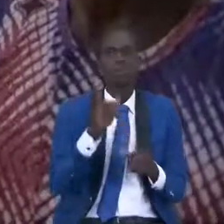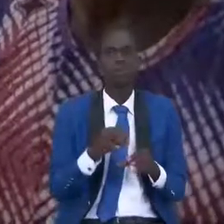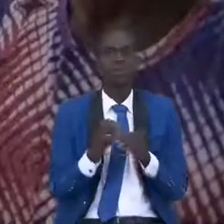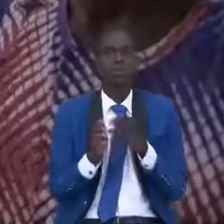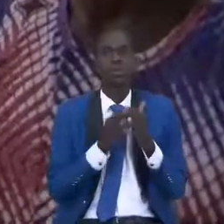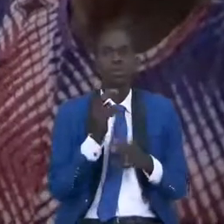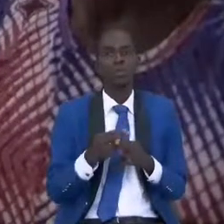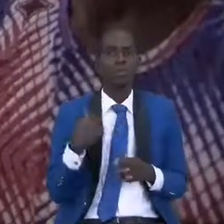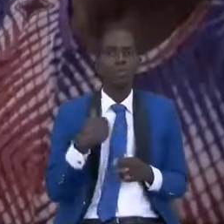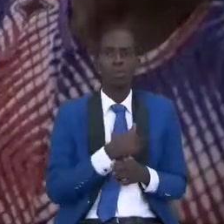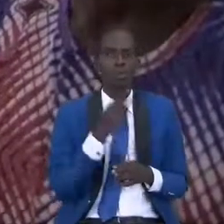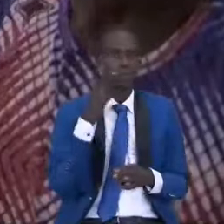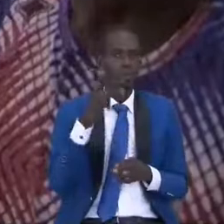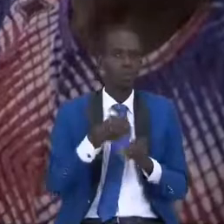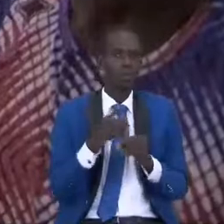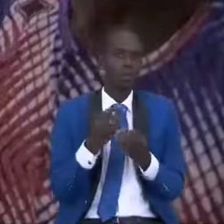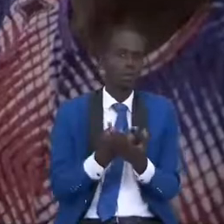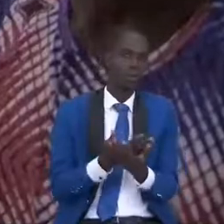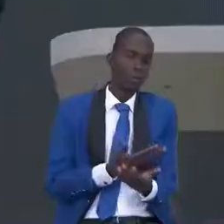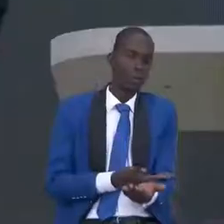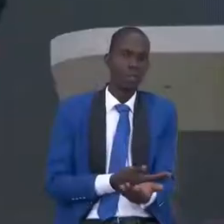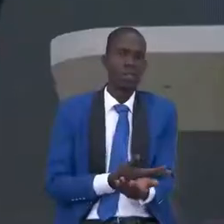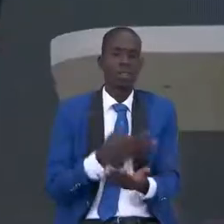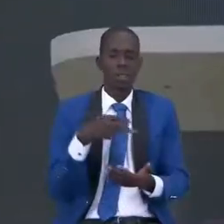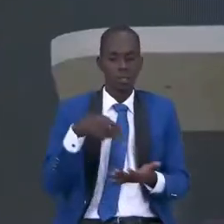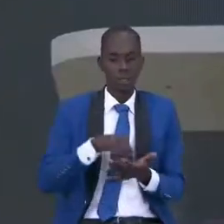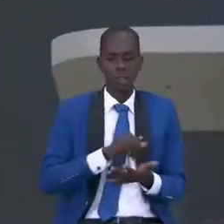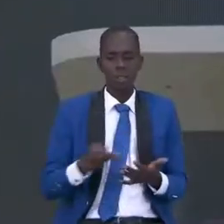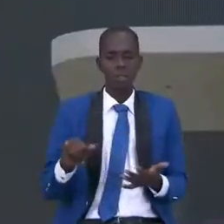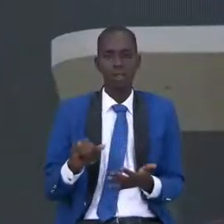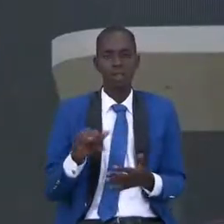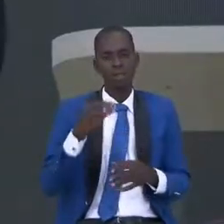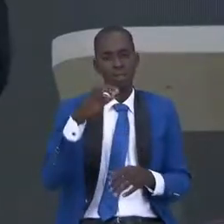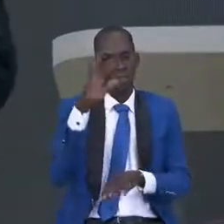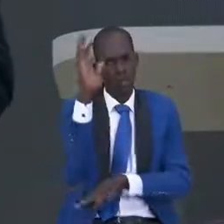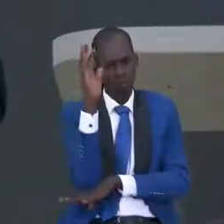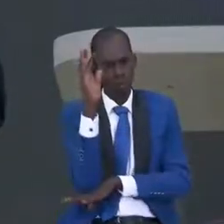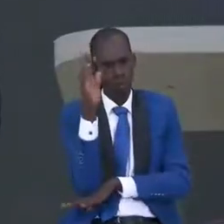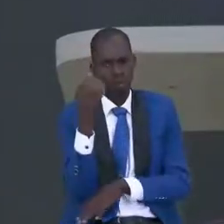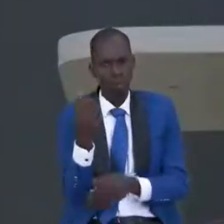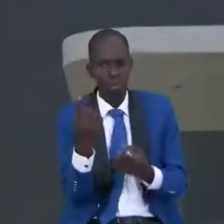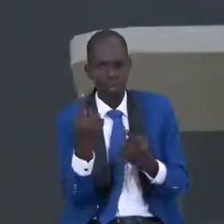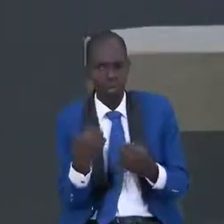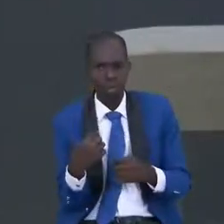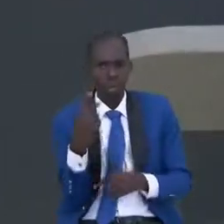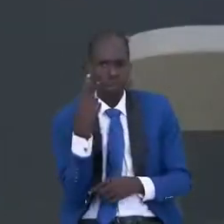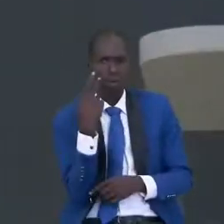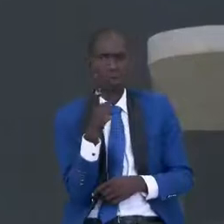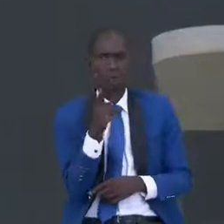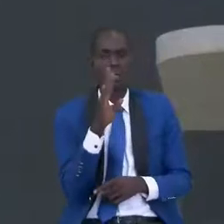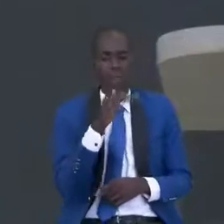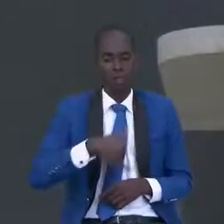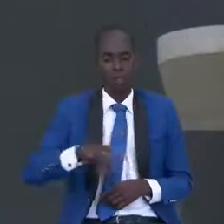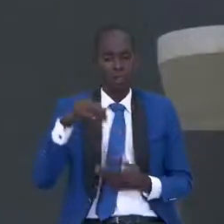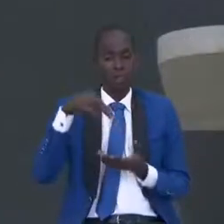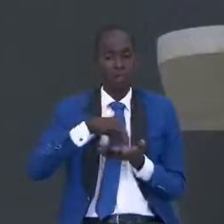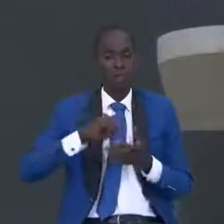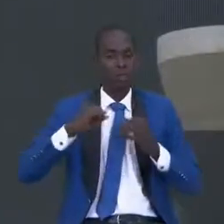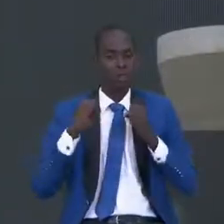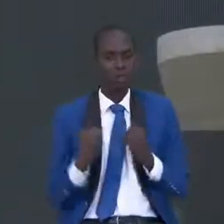Nous te voyons le matin et tu es debout. Dans l'après-midi, nous venons et tu es toujours debout. Dans